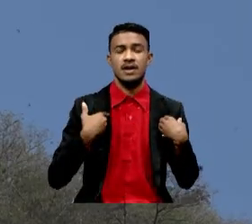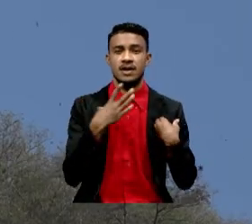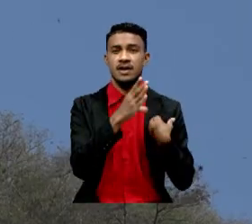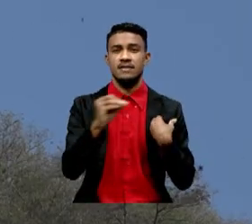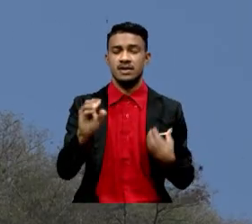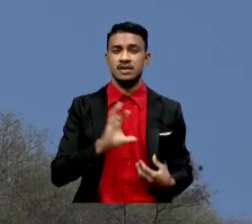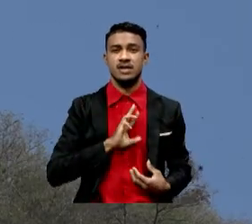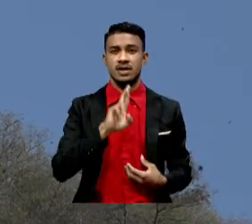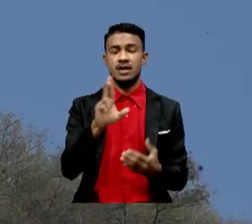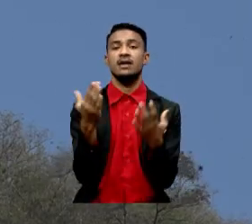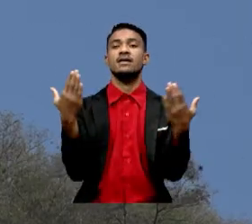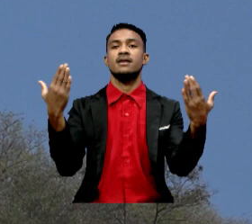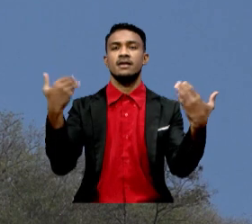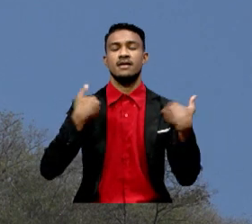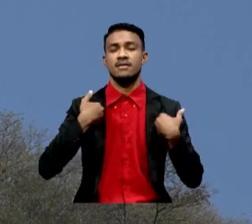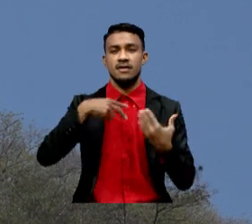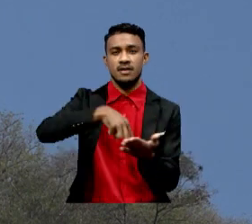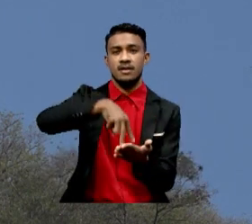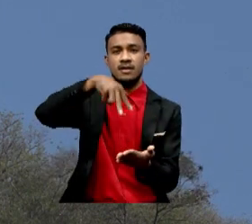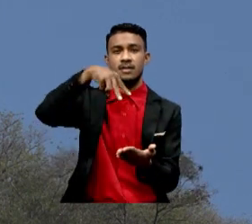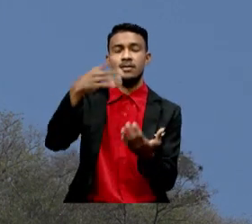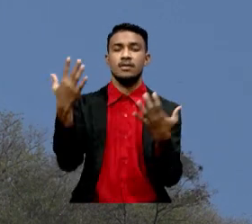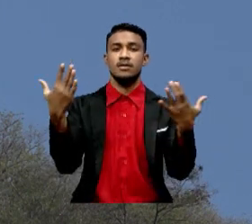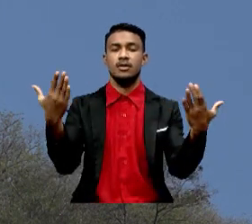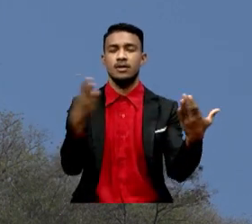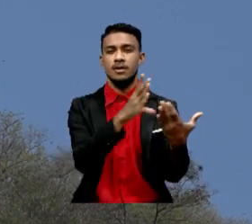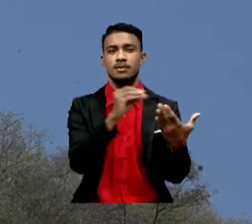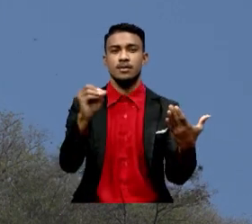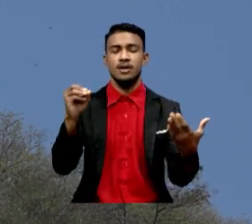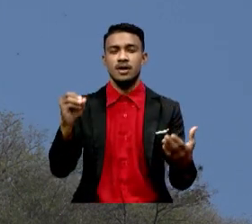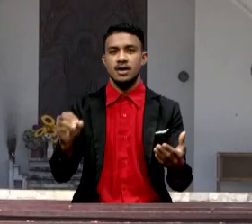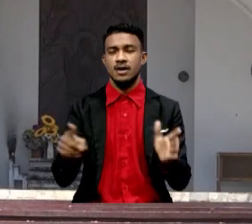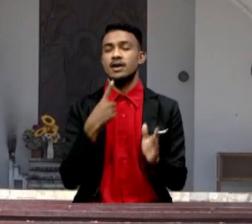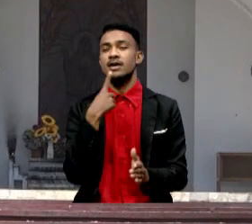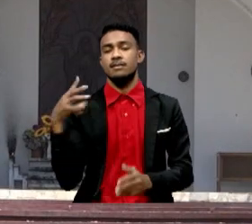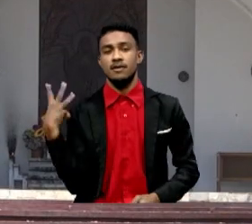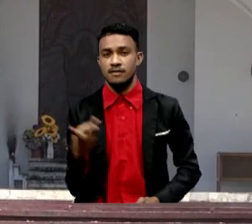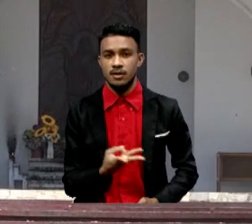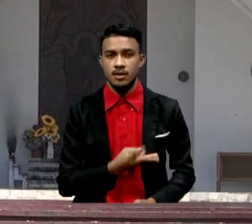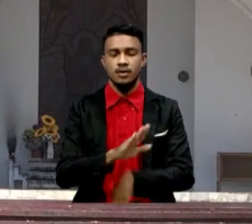laletek fatukama. No loke liman simbolu benvindu ba ema hotu.